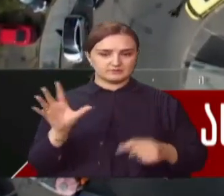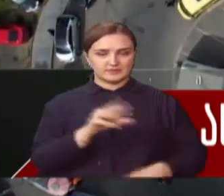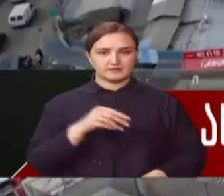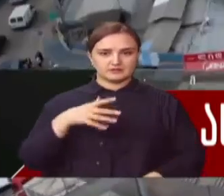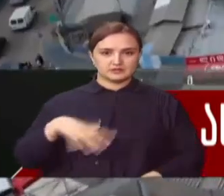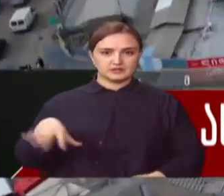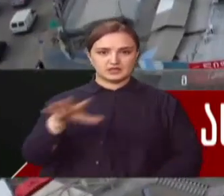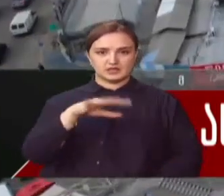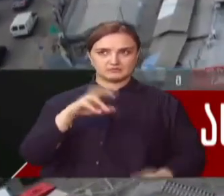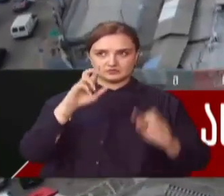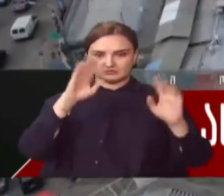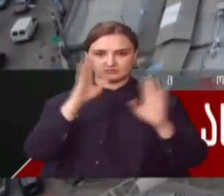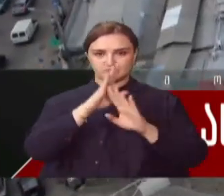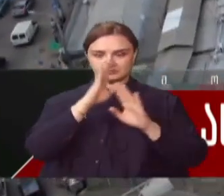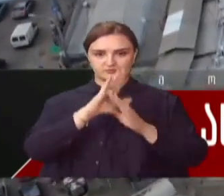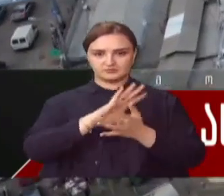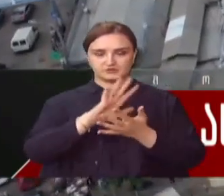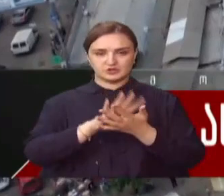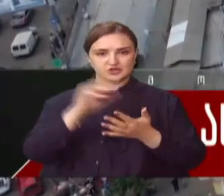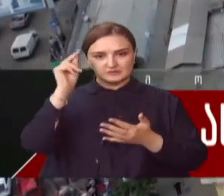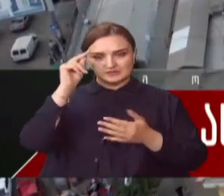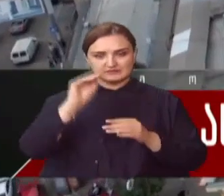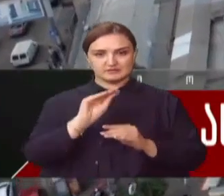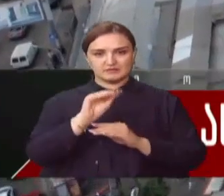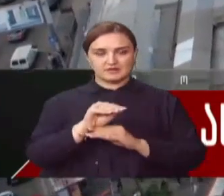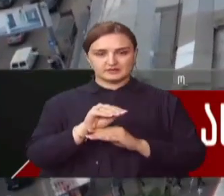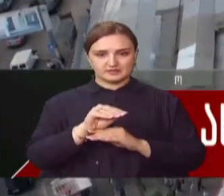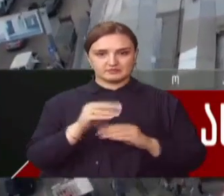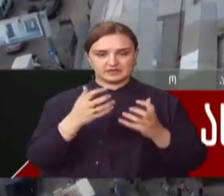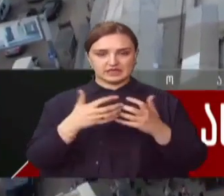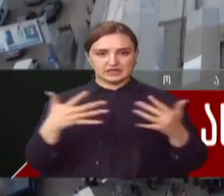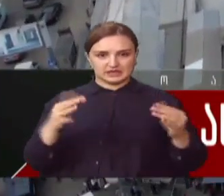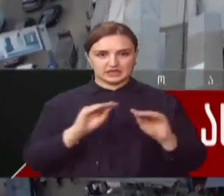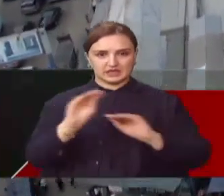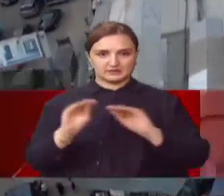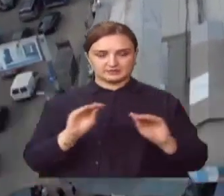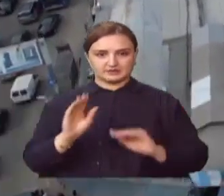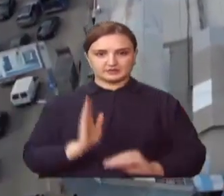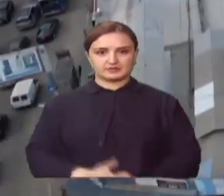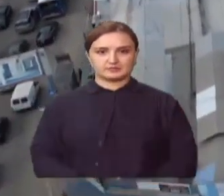საქართველოში ატმოსფერული ჰაერის შემსწავლელი დამატებითი დანადგარები დამონტაჟდება.